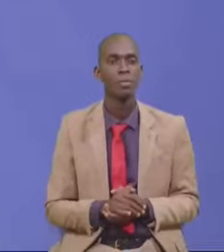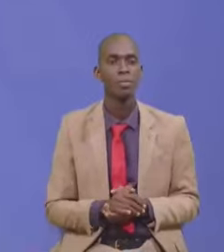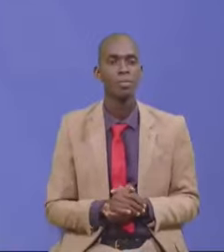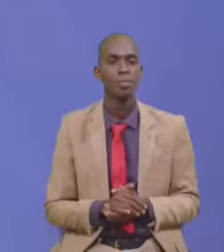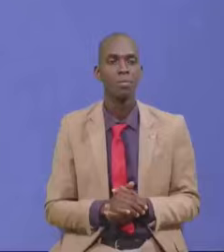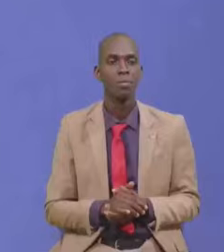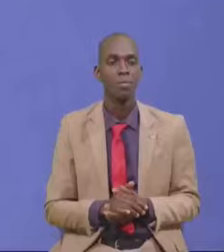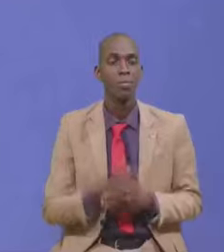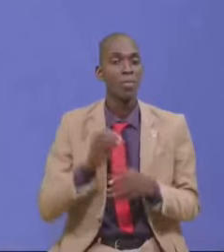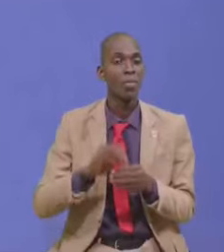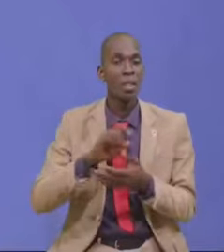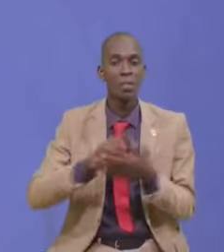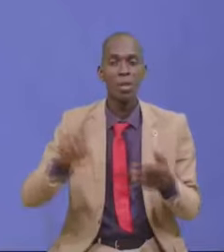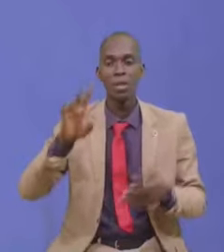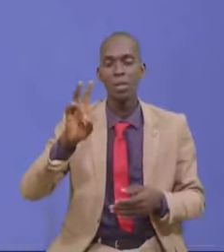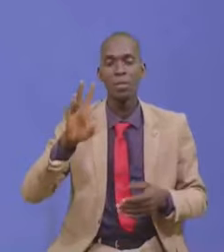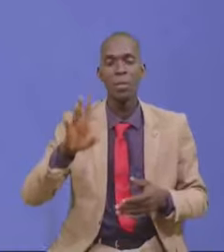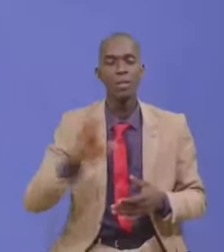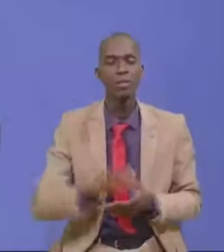Verset 75.